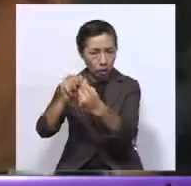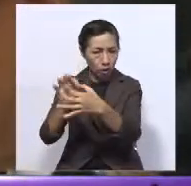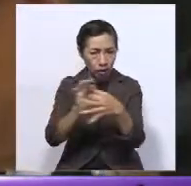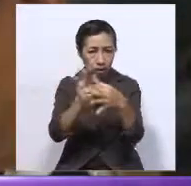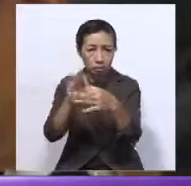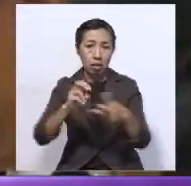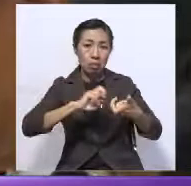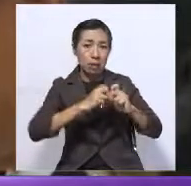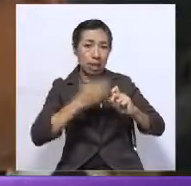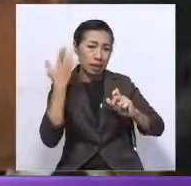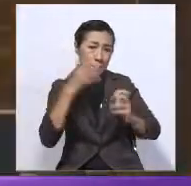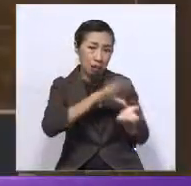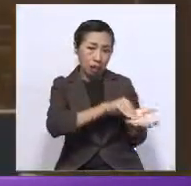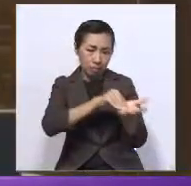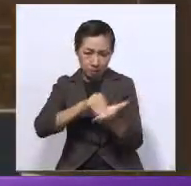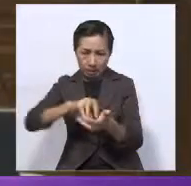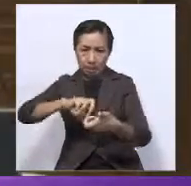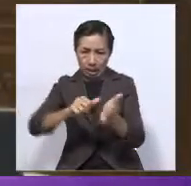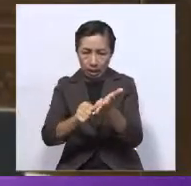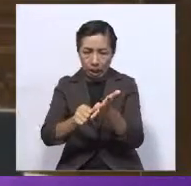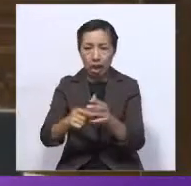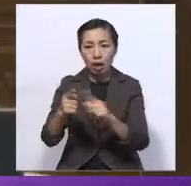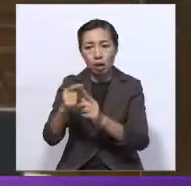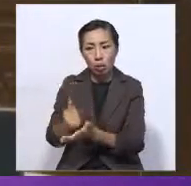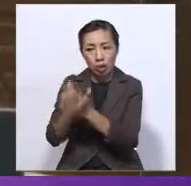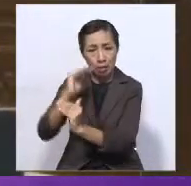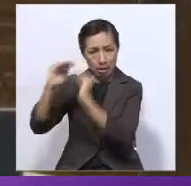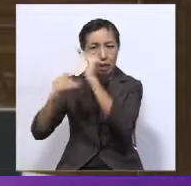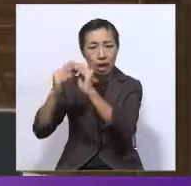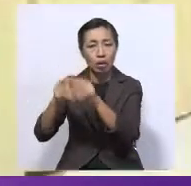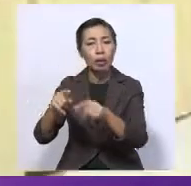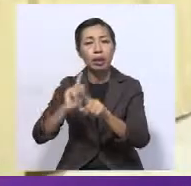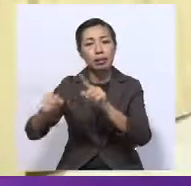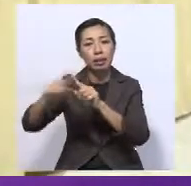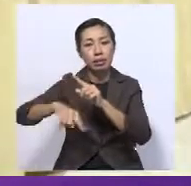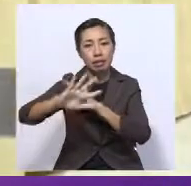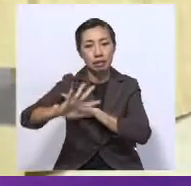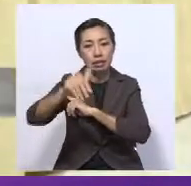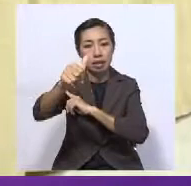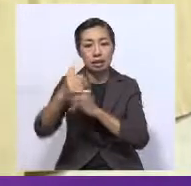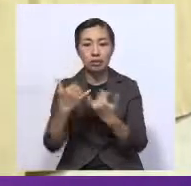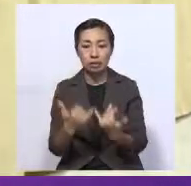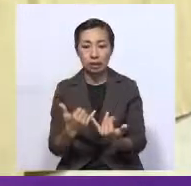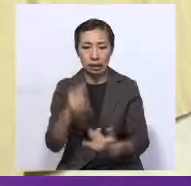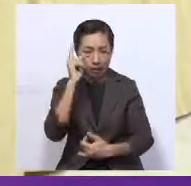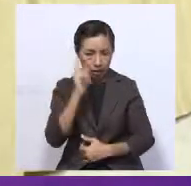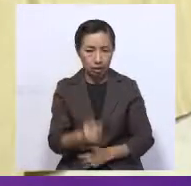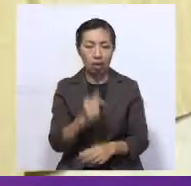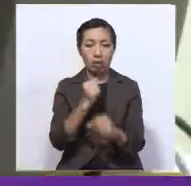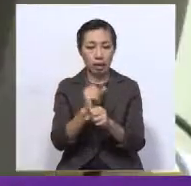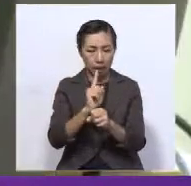นำปัญหาเดิมมาแก้ไขรวมไปกับการพัฒนาเพื่อให้ทุกอย่างดียิ่งขึ้นที่สำคัญค่ะขณะนี้ต้องสร้างความ